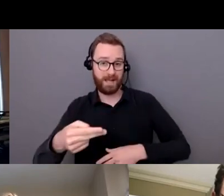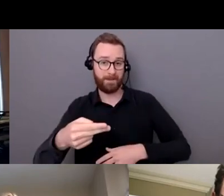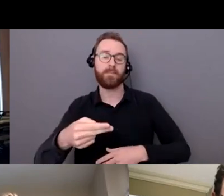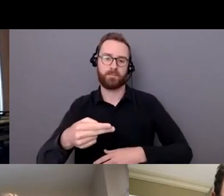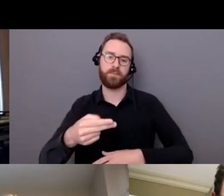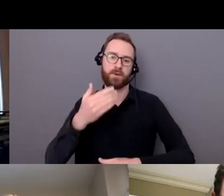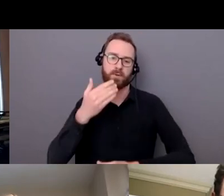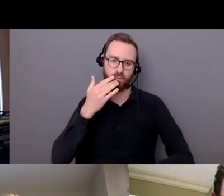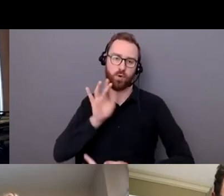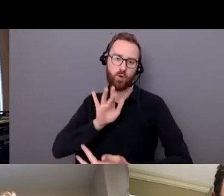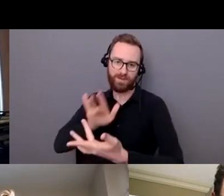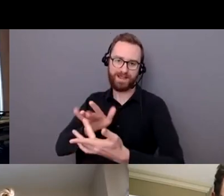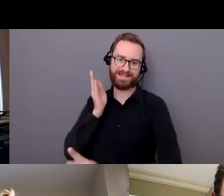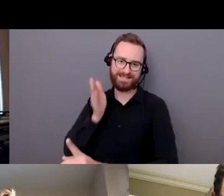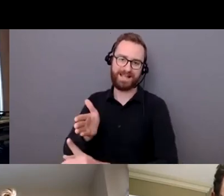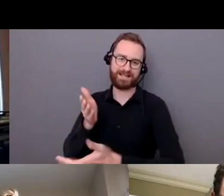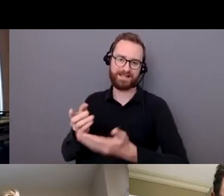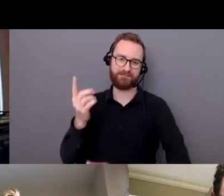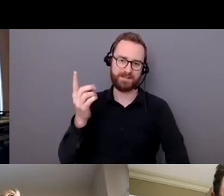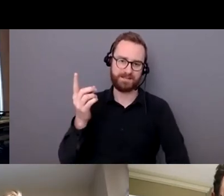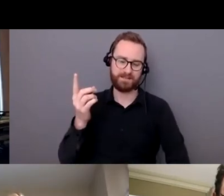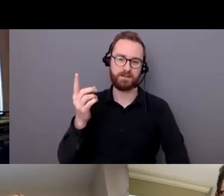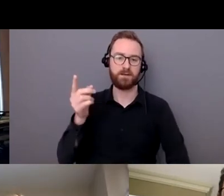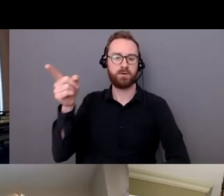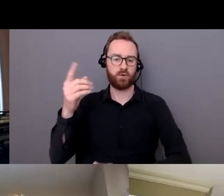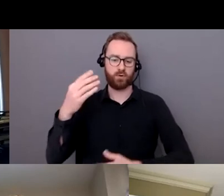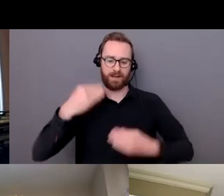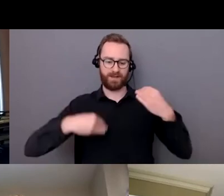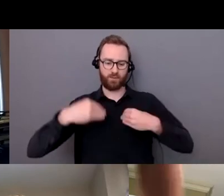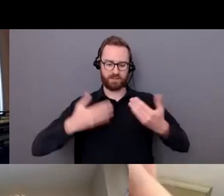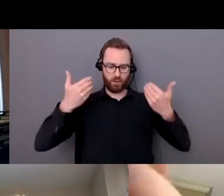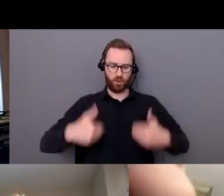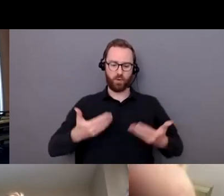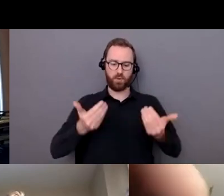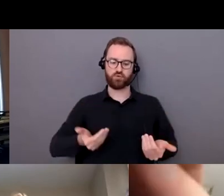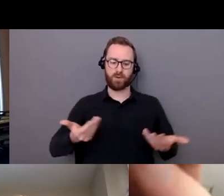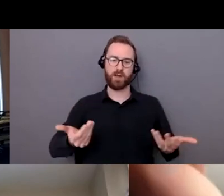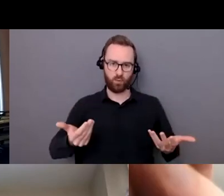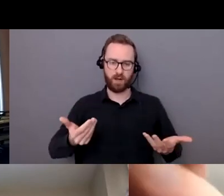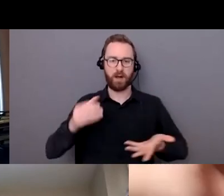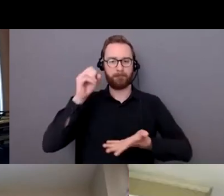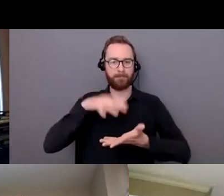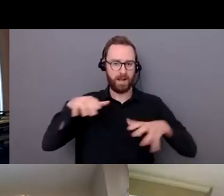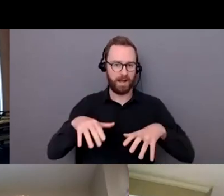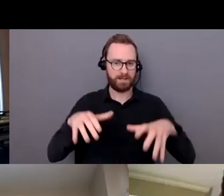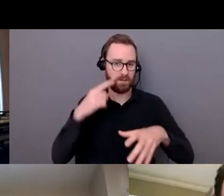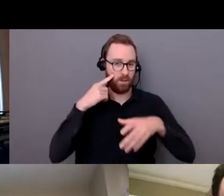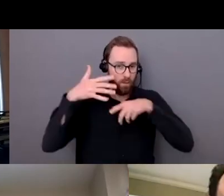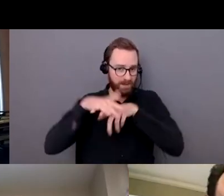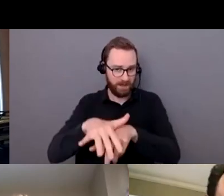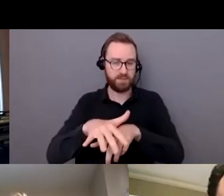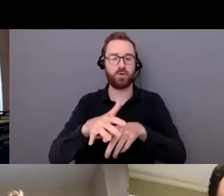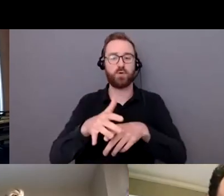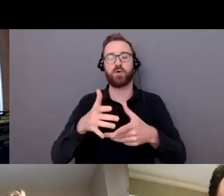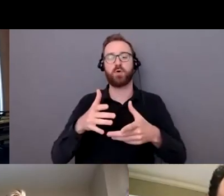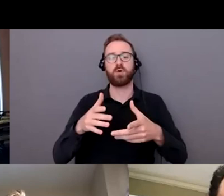à un service. Puis il va y avoir une évaluation de vos besoins. Un plan d'action pour l'intégration,